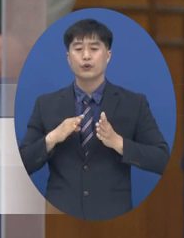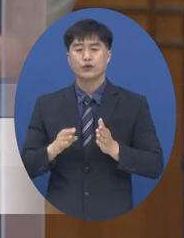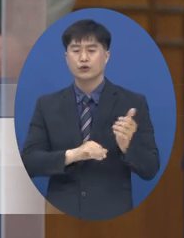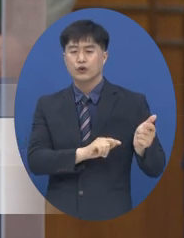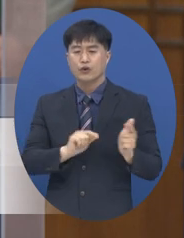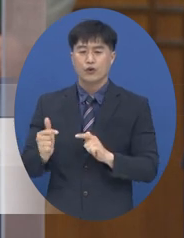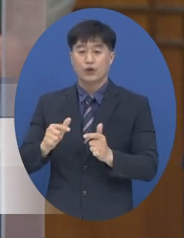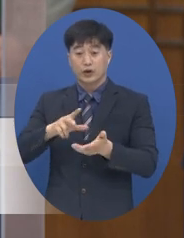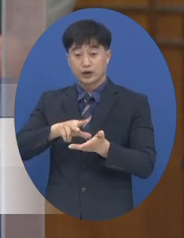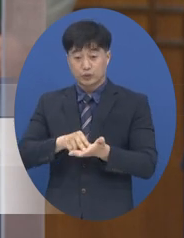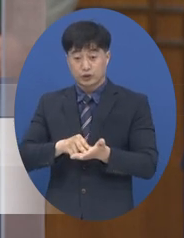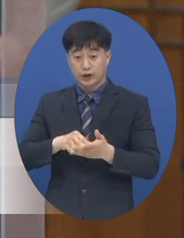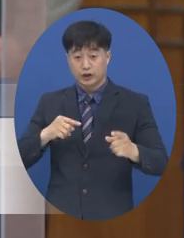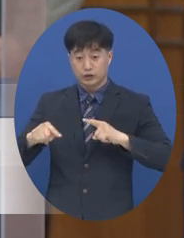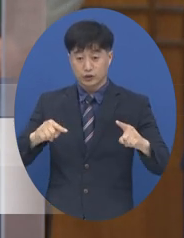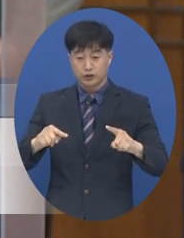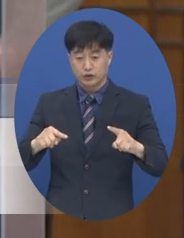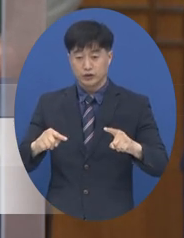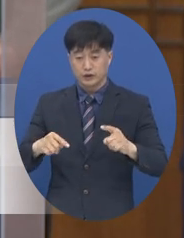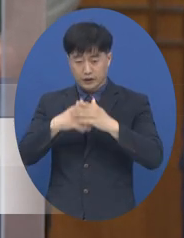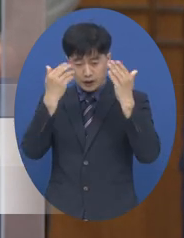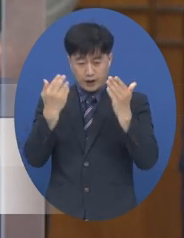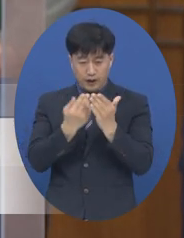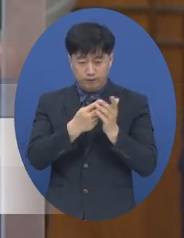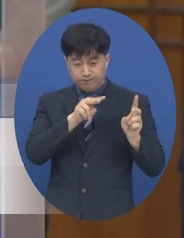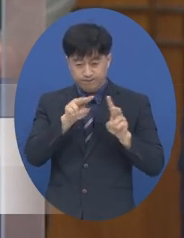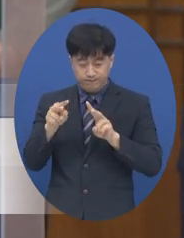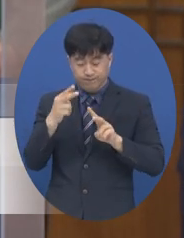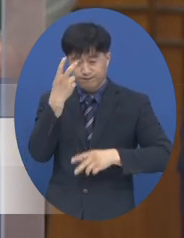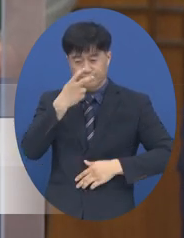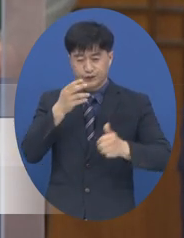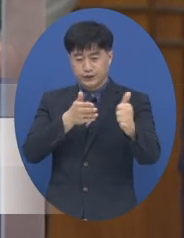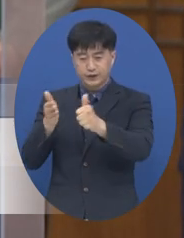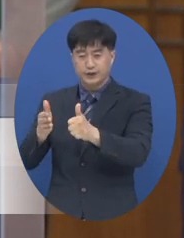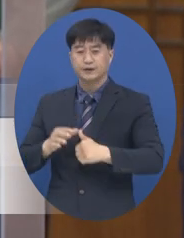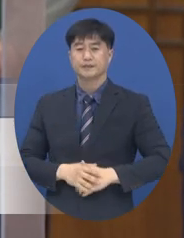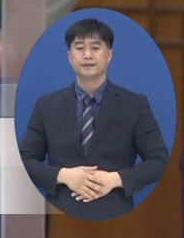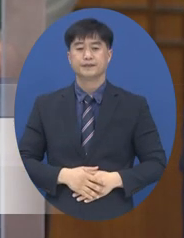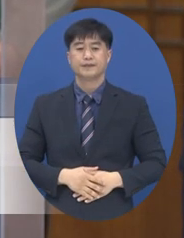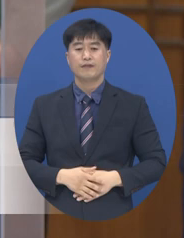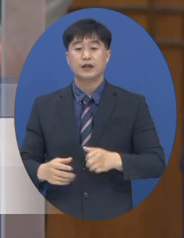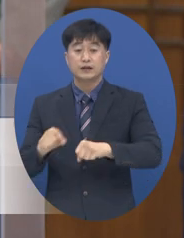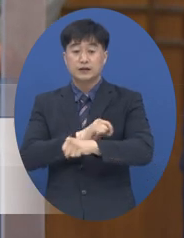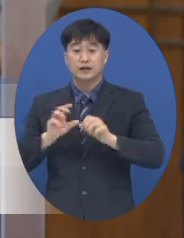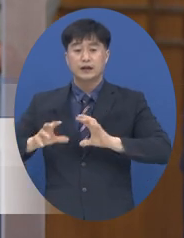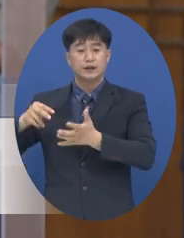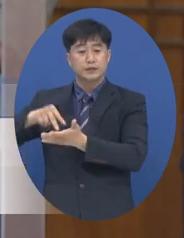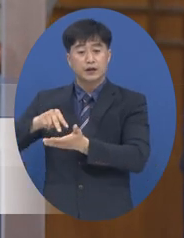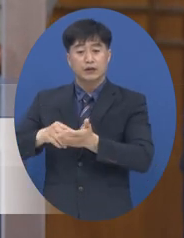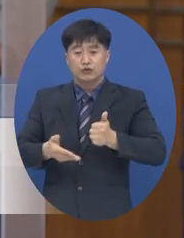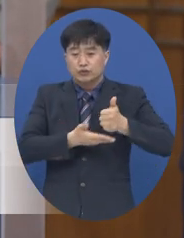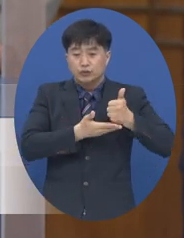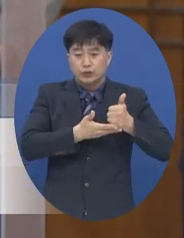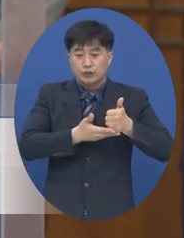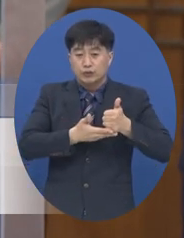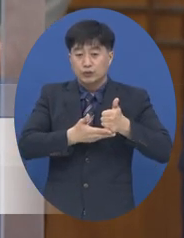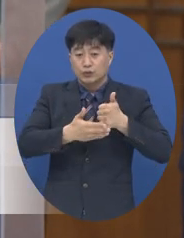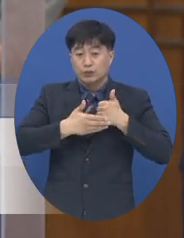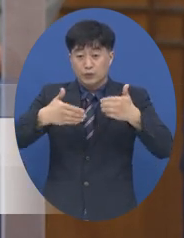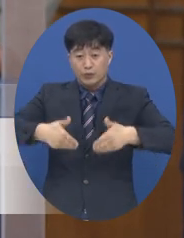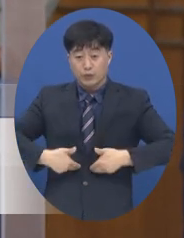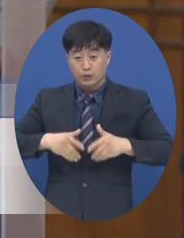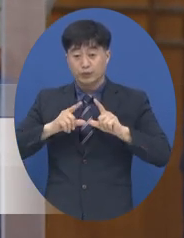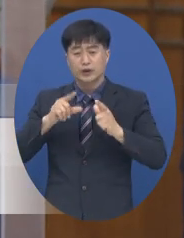경기도의 여러 현황과 정책 을 두루 살펴 주시기 바랍니다 특히 국가 차원의 뒷받침이 필요한 부분에 대해서는